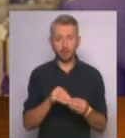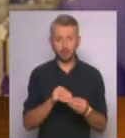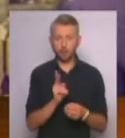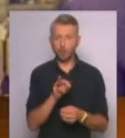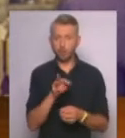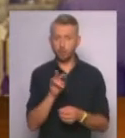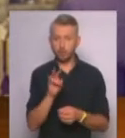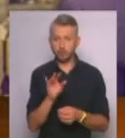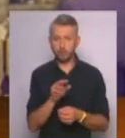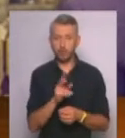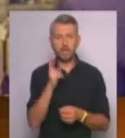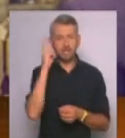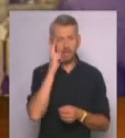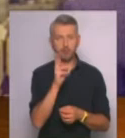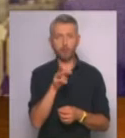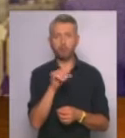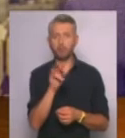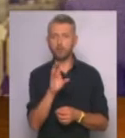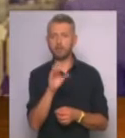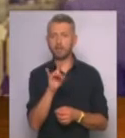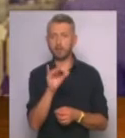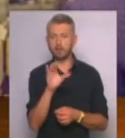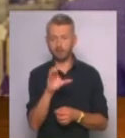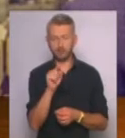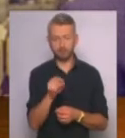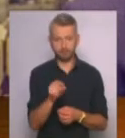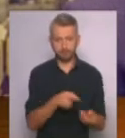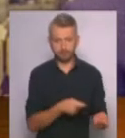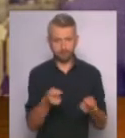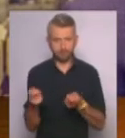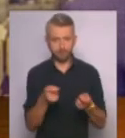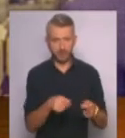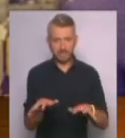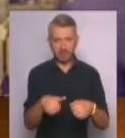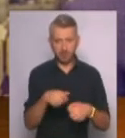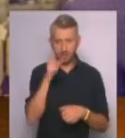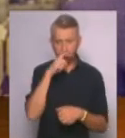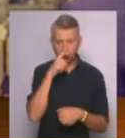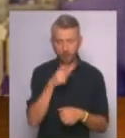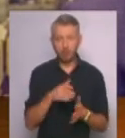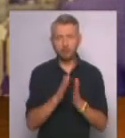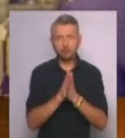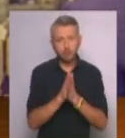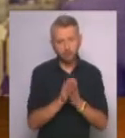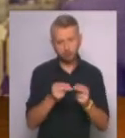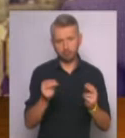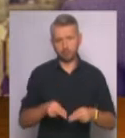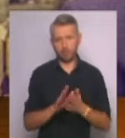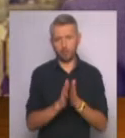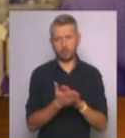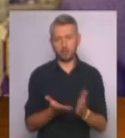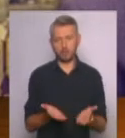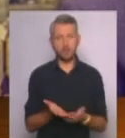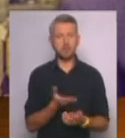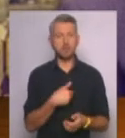комунсервісом, Київкомунсервіс, який є перевізником, забирає сміття. Заключайте договори. Ми